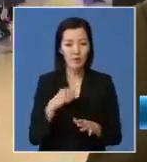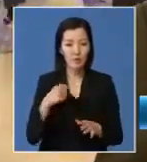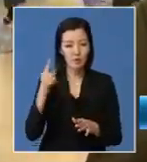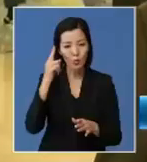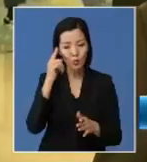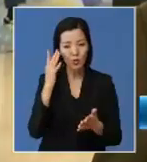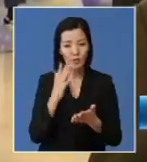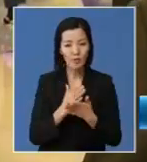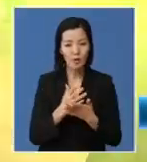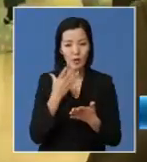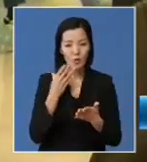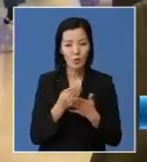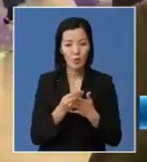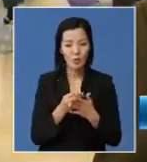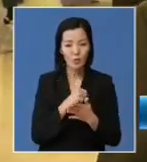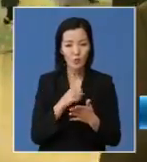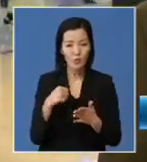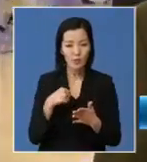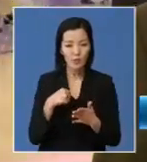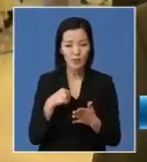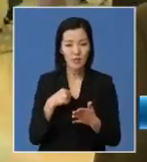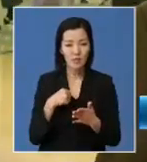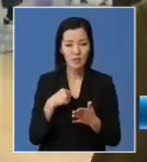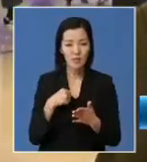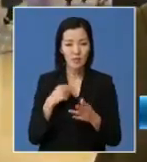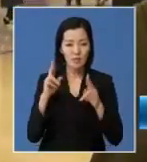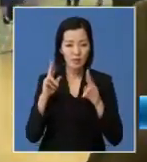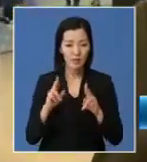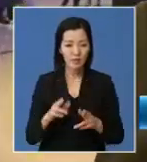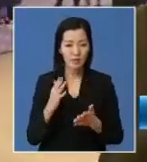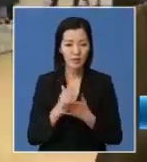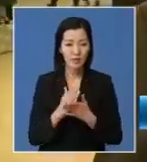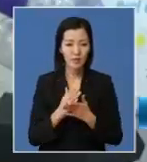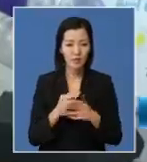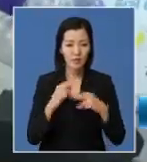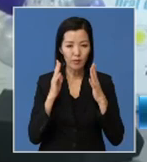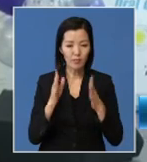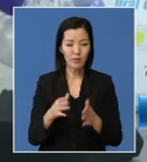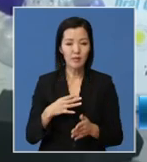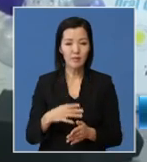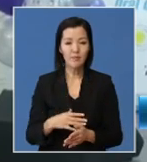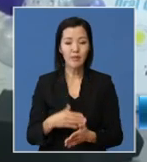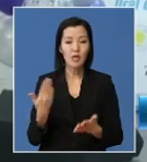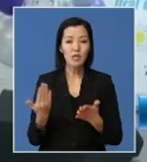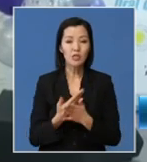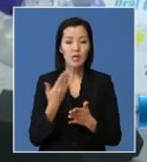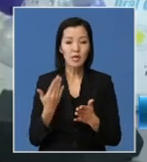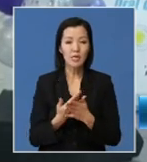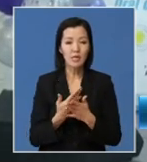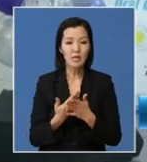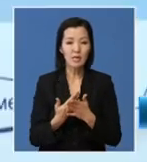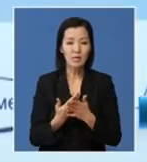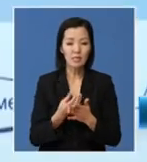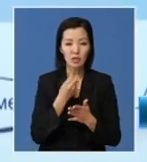өзіндік сараптауы бар, өзіндік шешу жолдарын ұсына алатын жұмыс болса соған мән берді. Бұл кеште жаңалыққа жаны жақын және